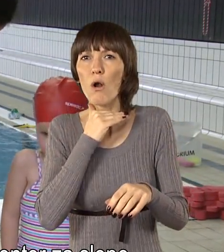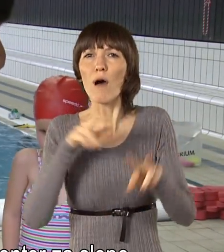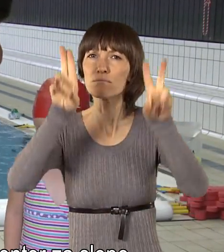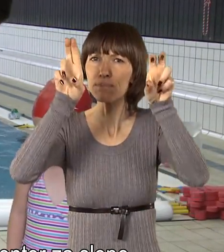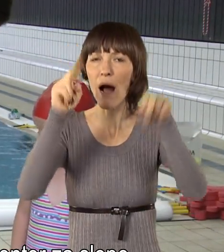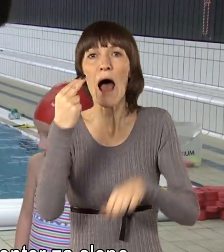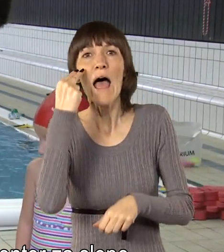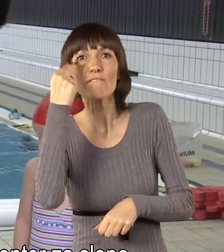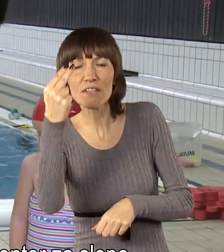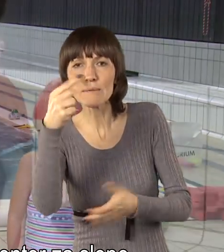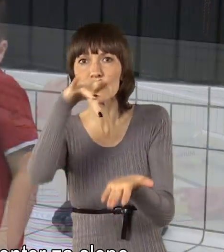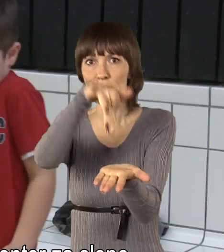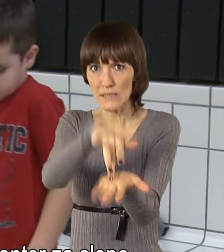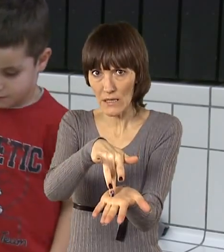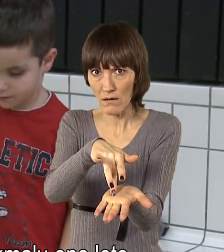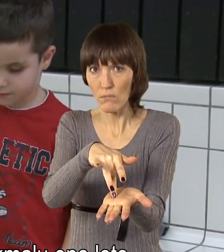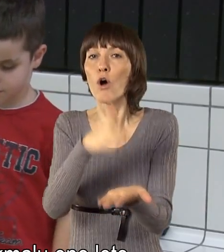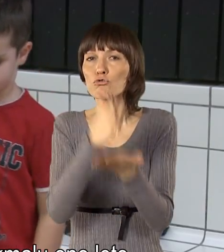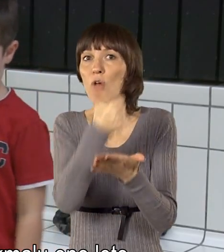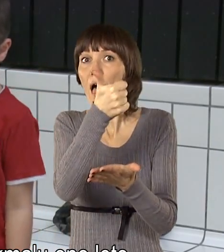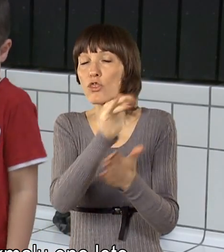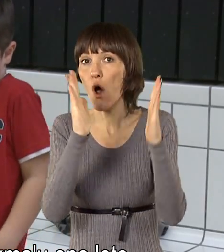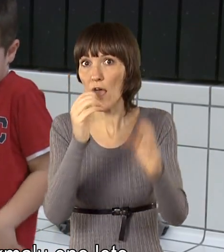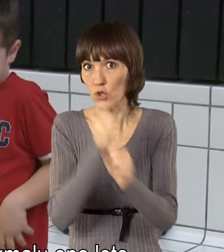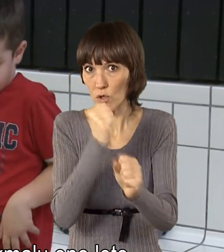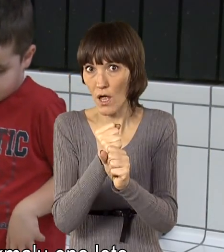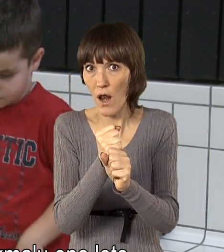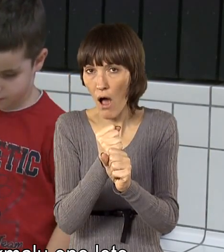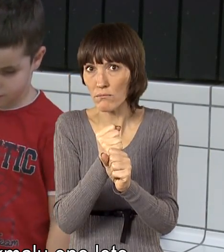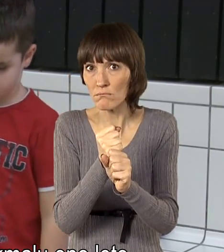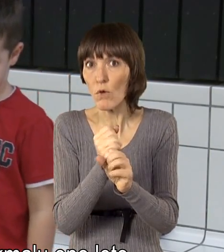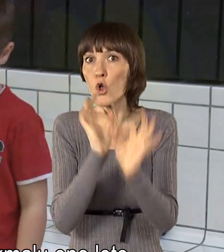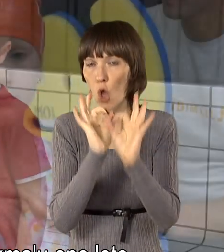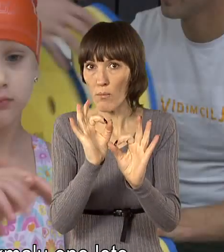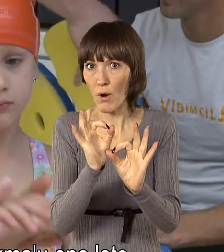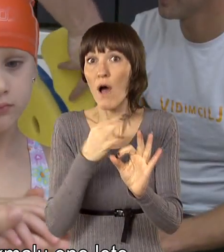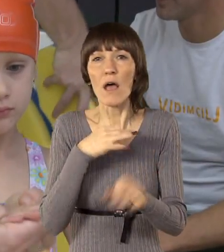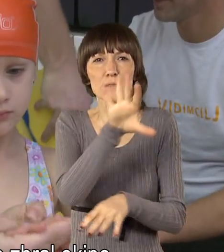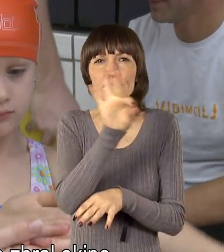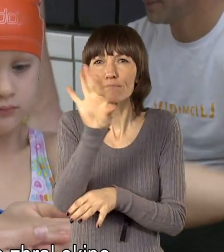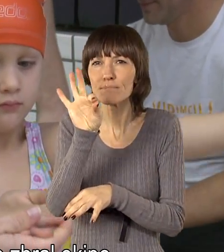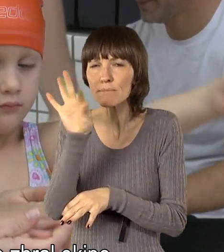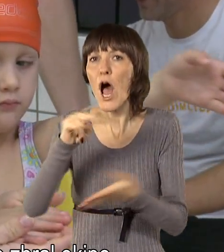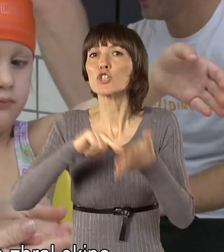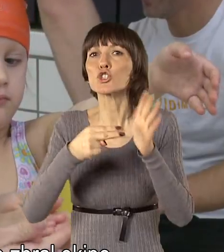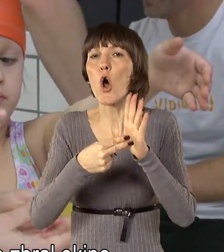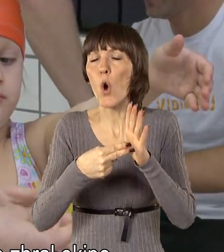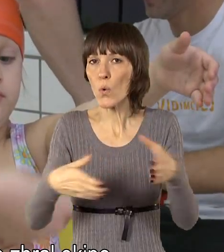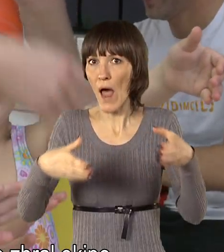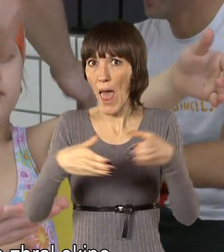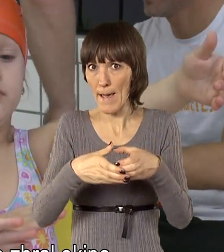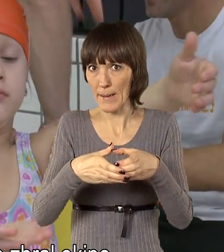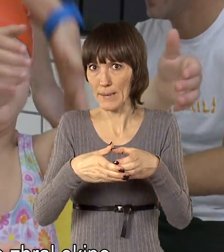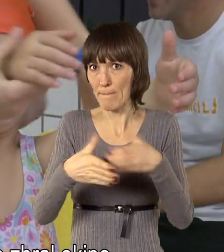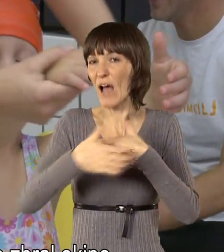cilj, ki moram reči, da bo kmalu 1 leto, odkar zelo uspešno deluje. Tako da sem hitro zbral neko